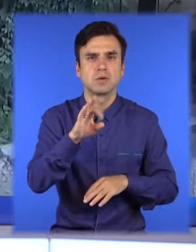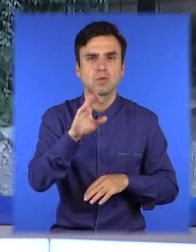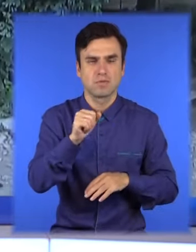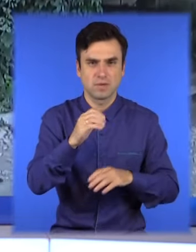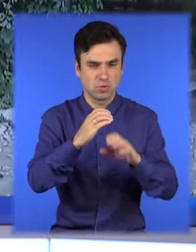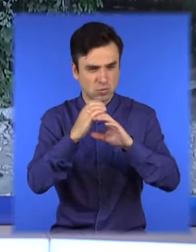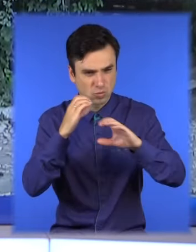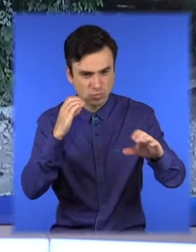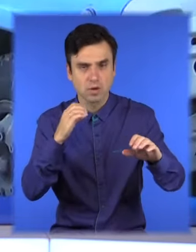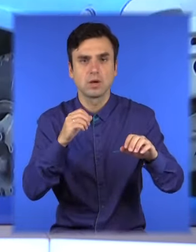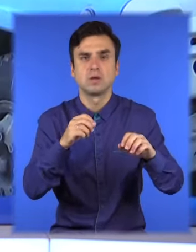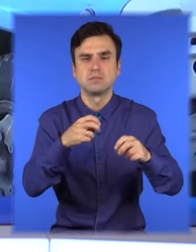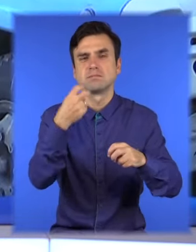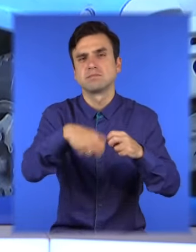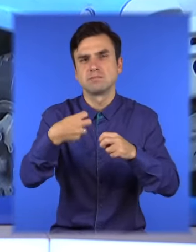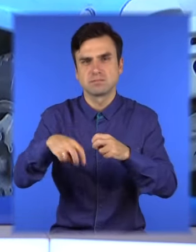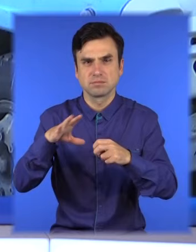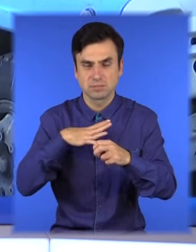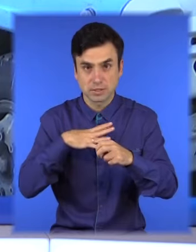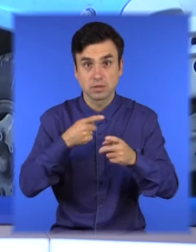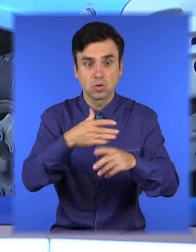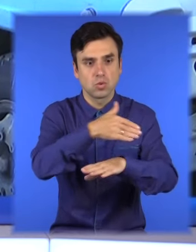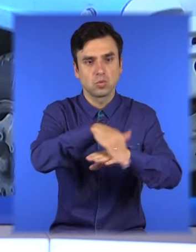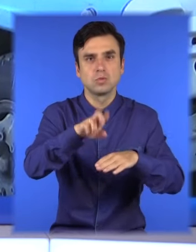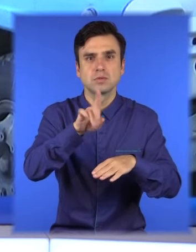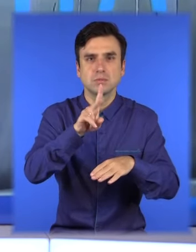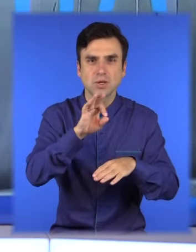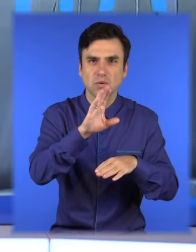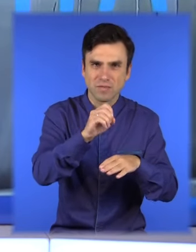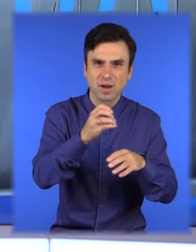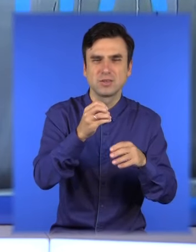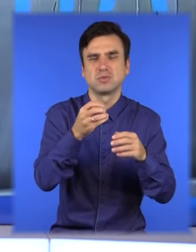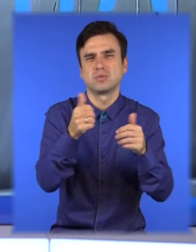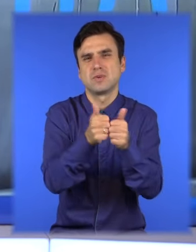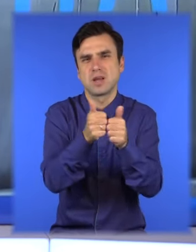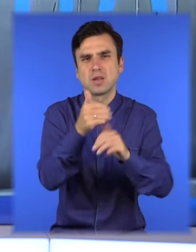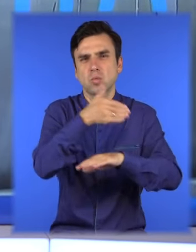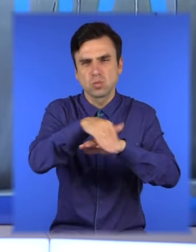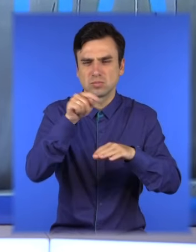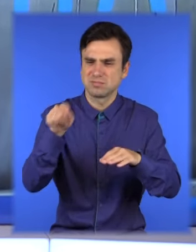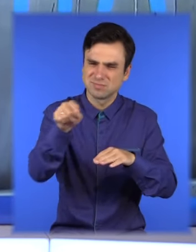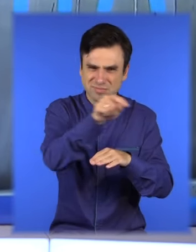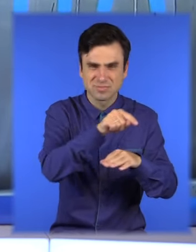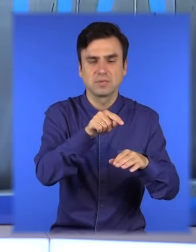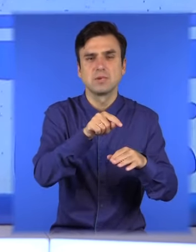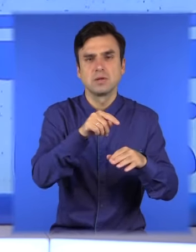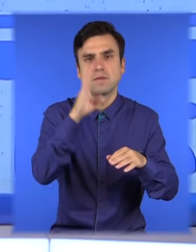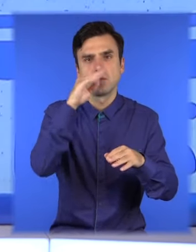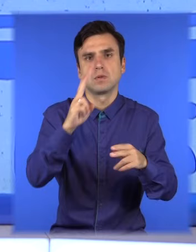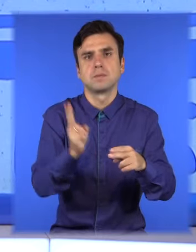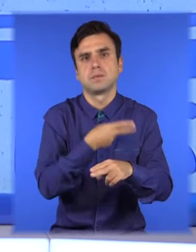водогоні. Через це будинки цієї та сусідніх вулиць лишились без води. На період усунення неполадок